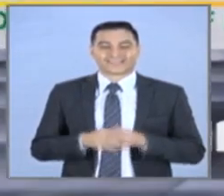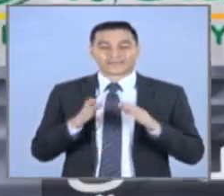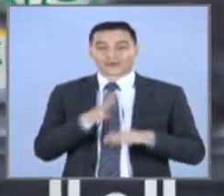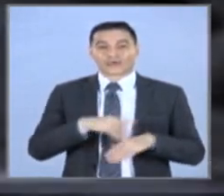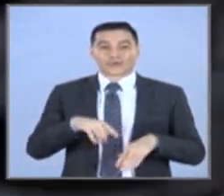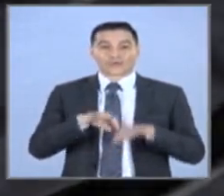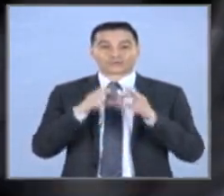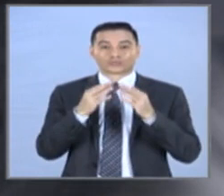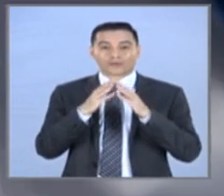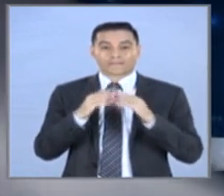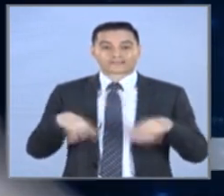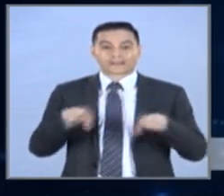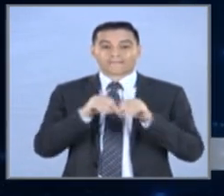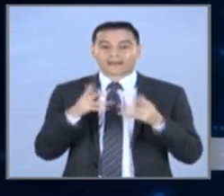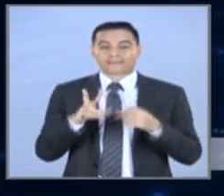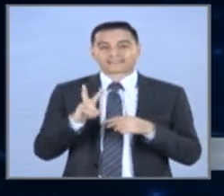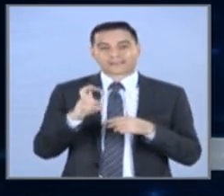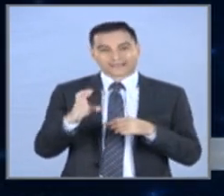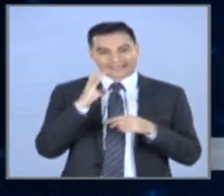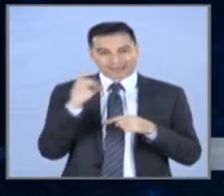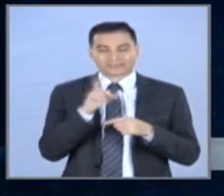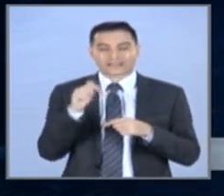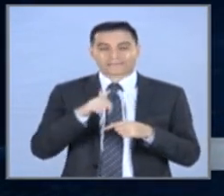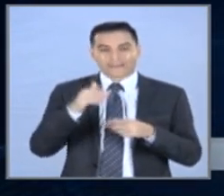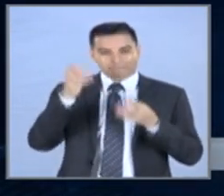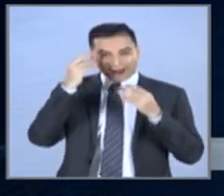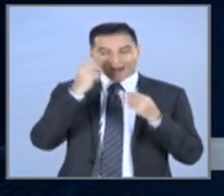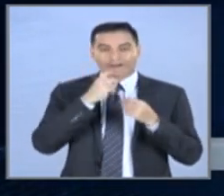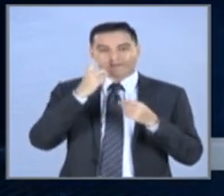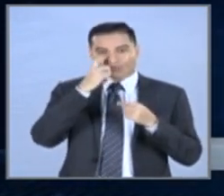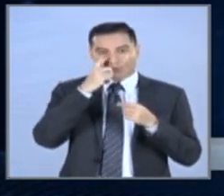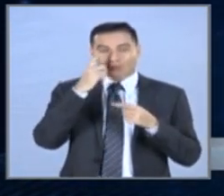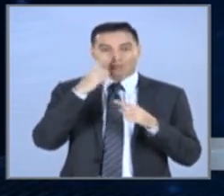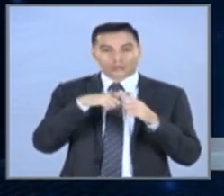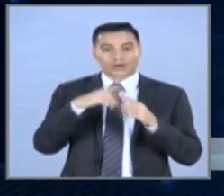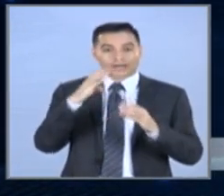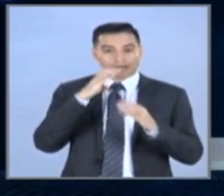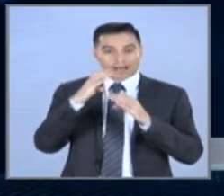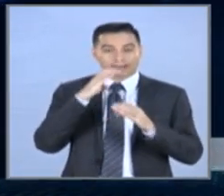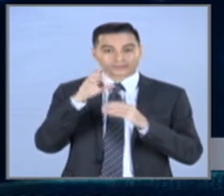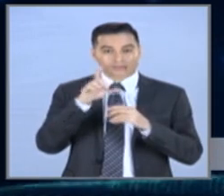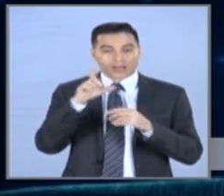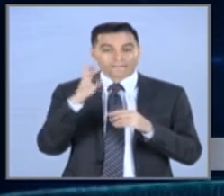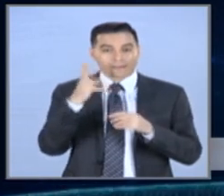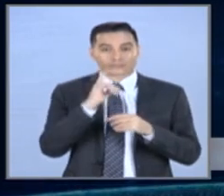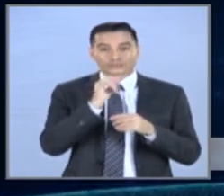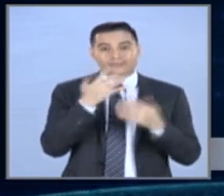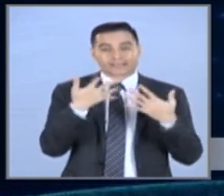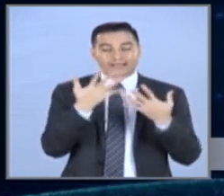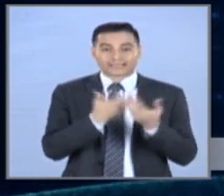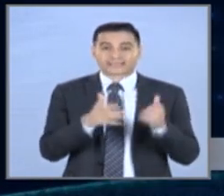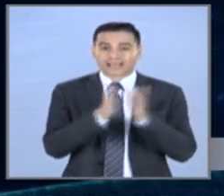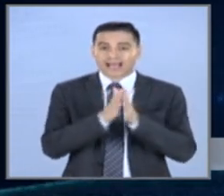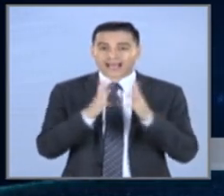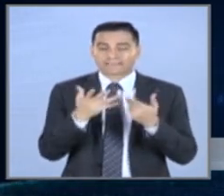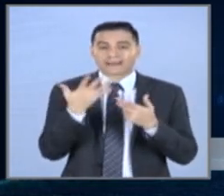وبكده عائلات مصر جمعت 70 نقطة في فقرة المعرفة والفنون، وكل نقطة ب 500 جنيه بما